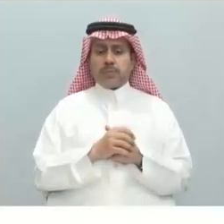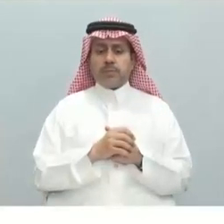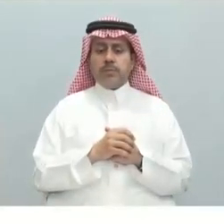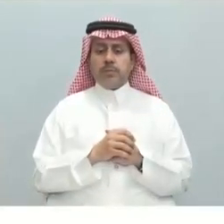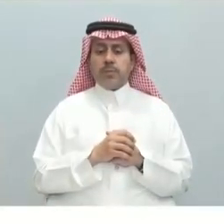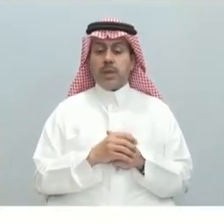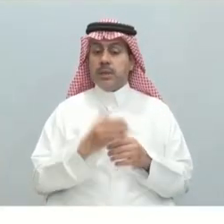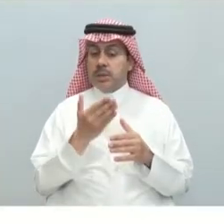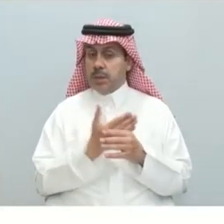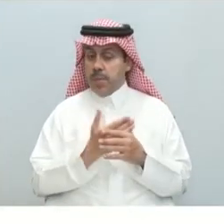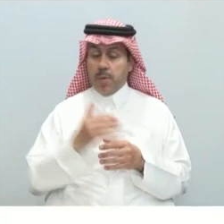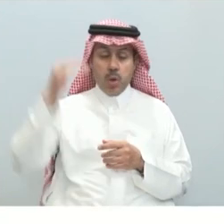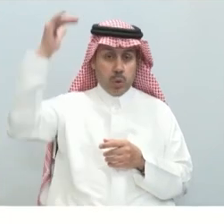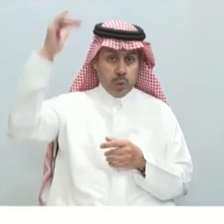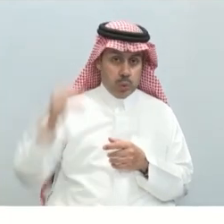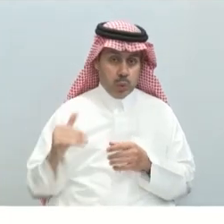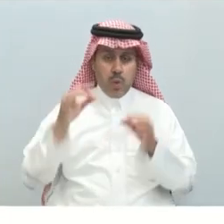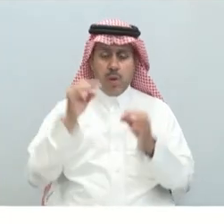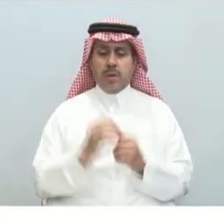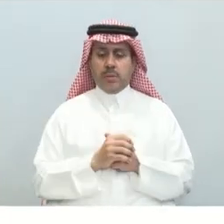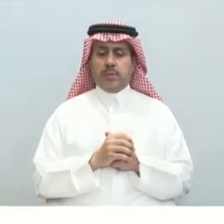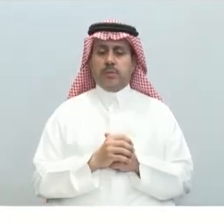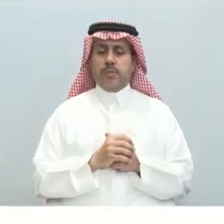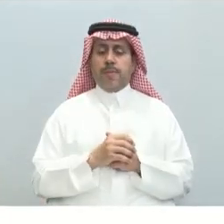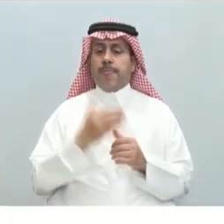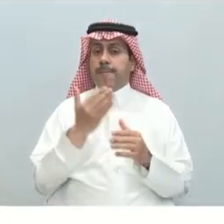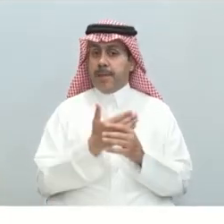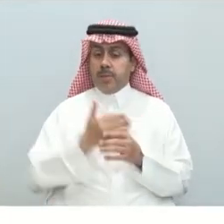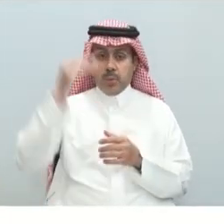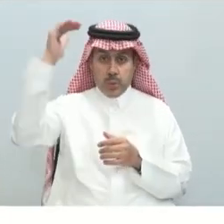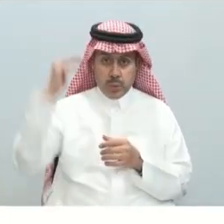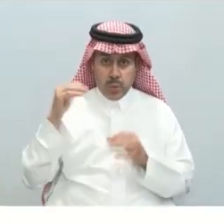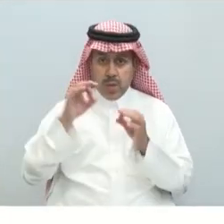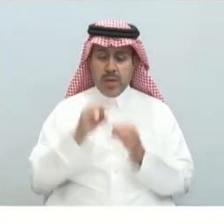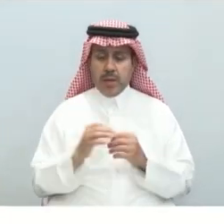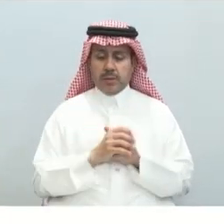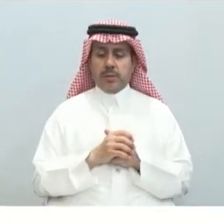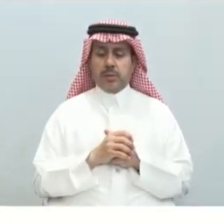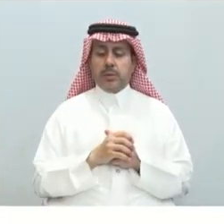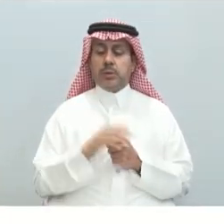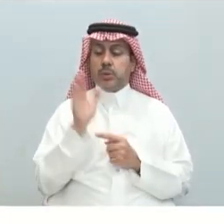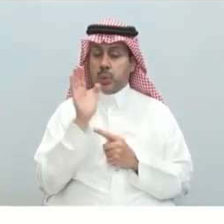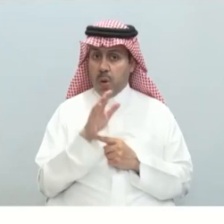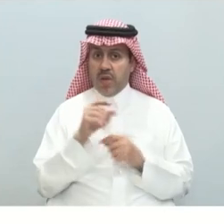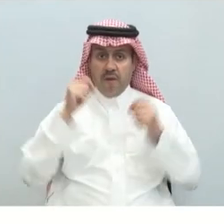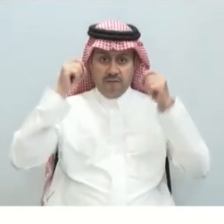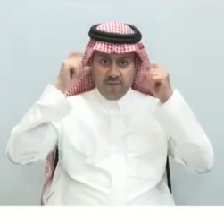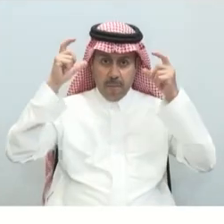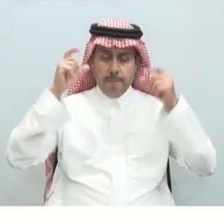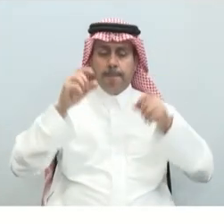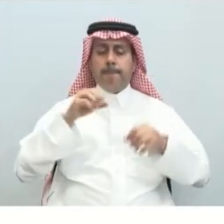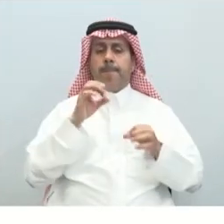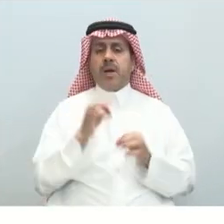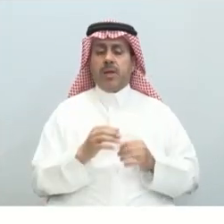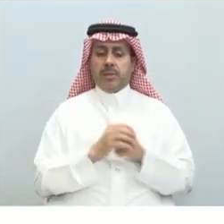للوقوف على سبب النزول اسباب النزول ايها الطلاب والطالبات تؤثر كثيرا في فهم الايات كما